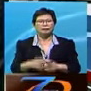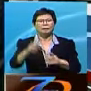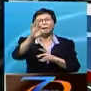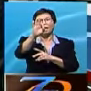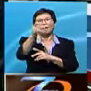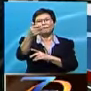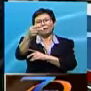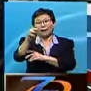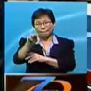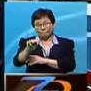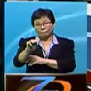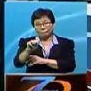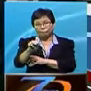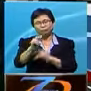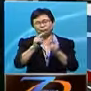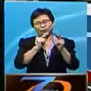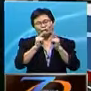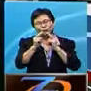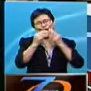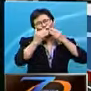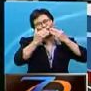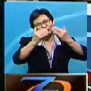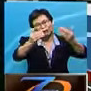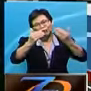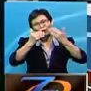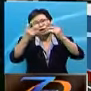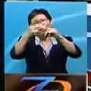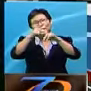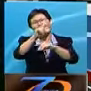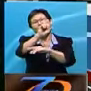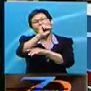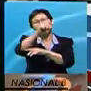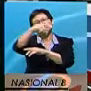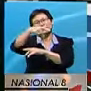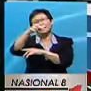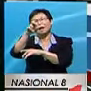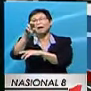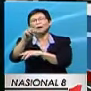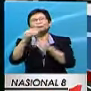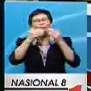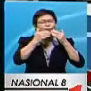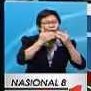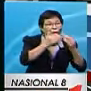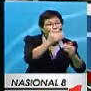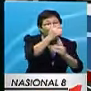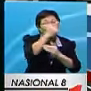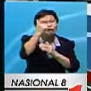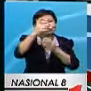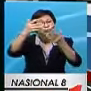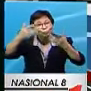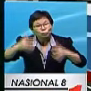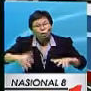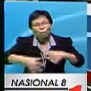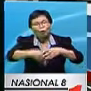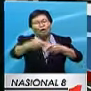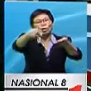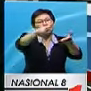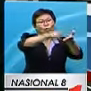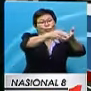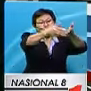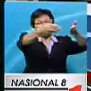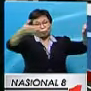Persatuan Bola Sepak Malaysia FAM mengucapkan terima kasih kepada Suruhanjaya Pencegahan Rasuah Malaysia SPRM kerana telah mengeluarkan kenyataan